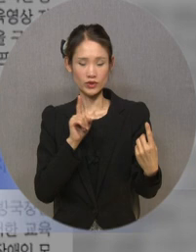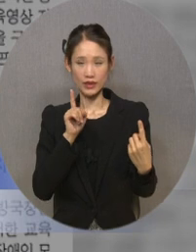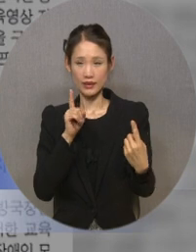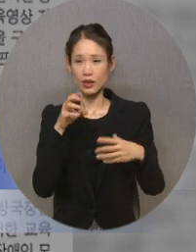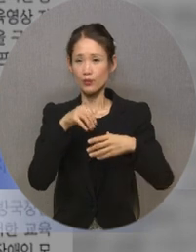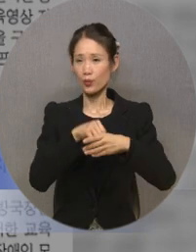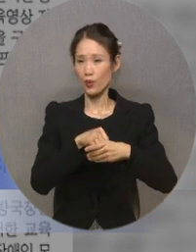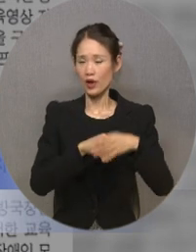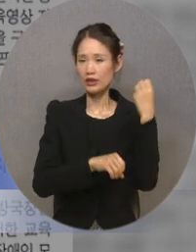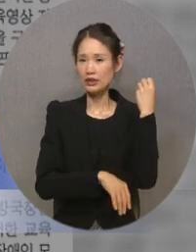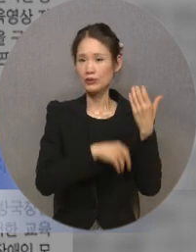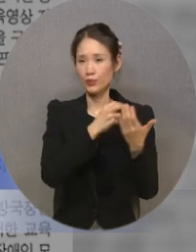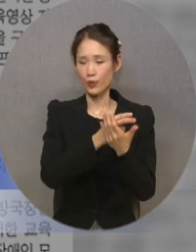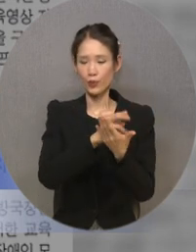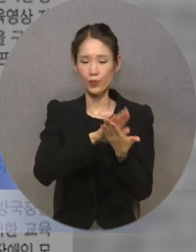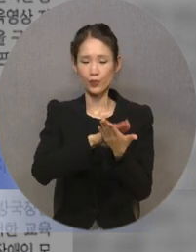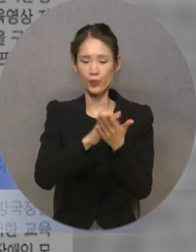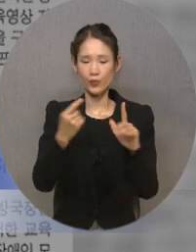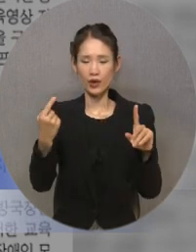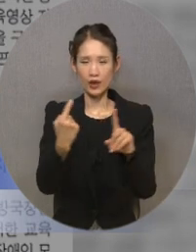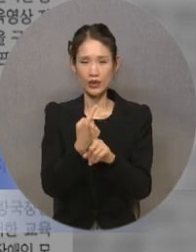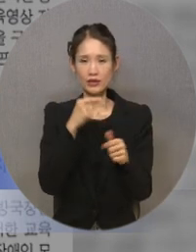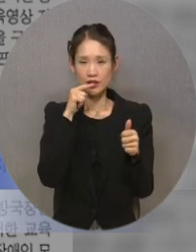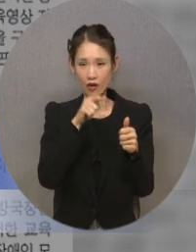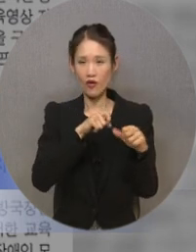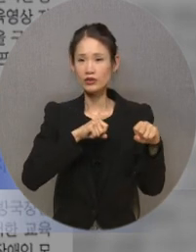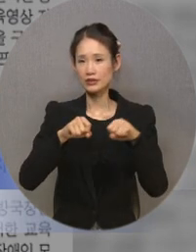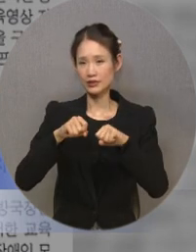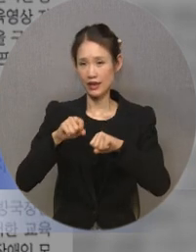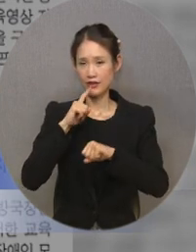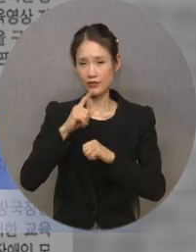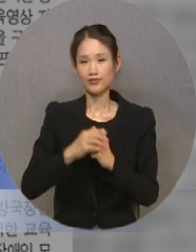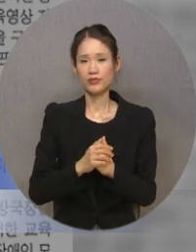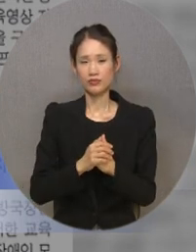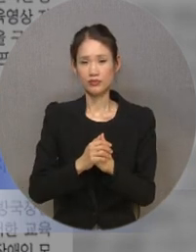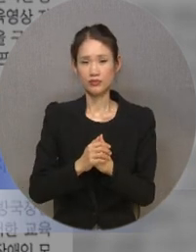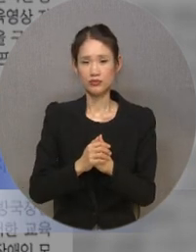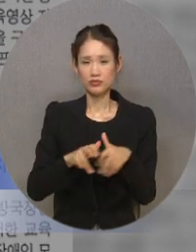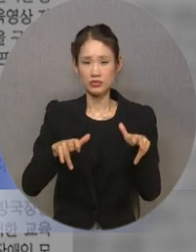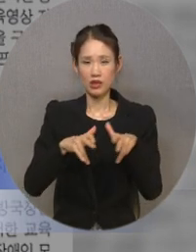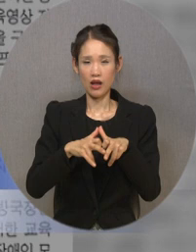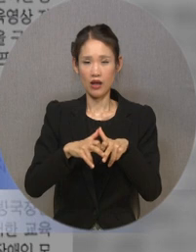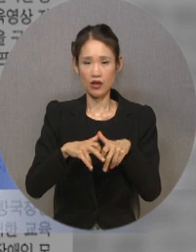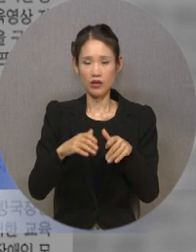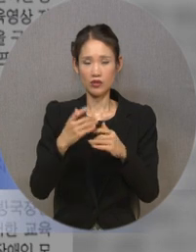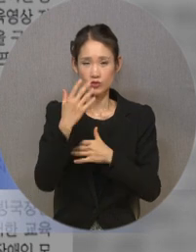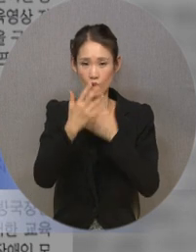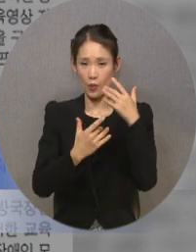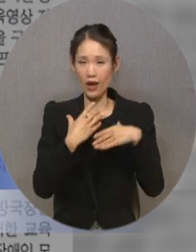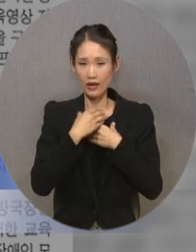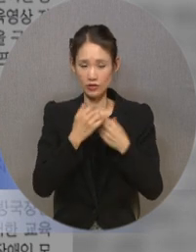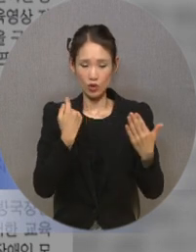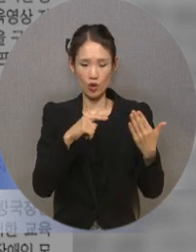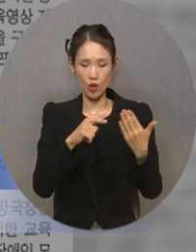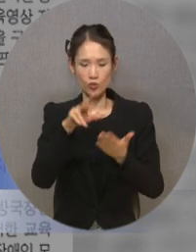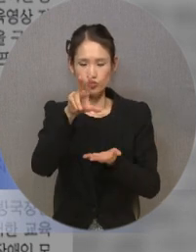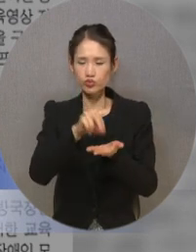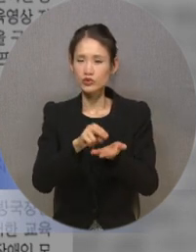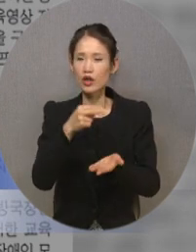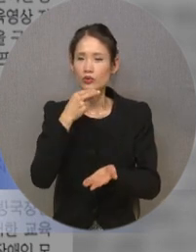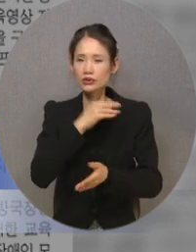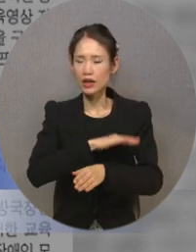소방기본법을 개정해 시행한다는 내용입니다 또한 소방청은 장애 소방안전교육이 차질 없이 진행될 수